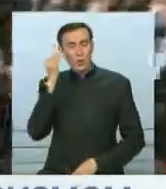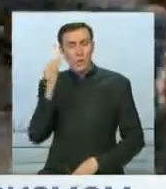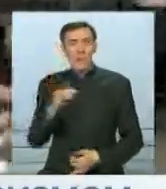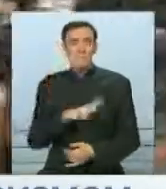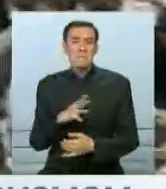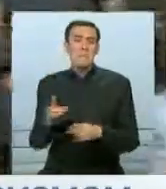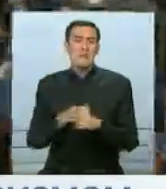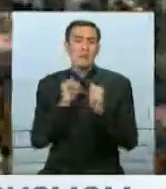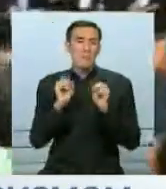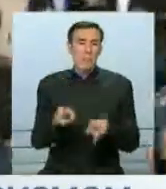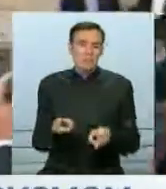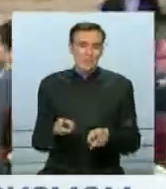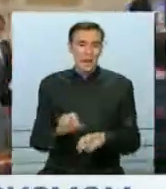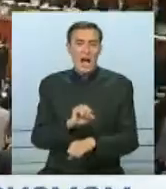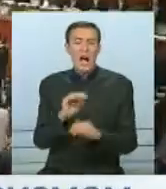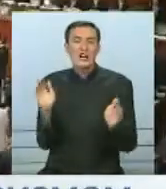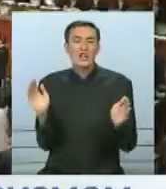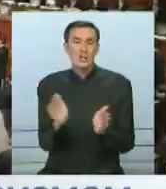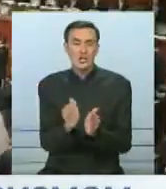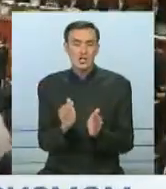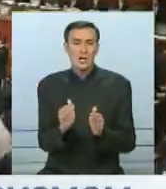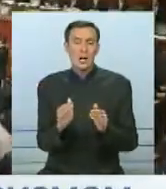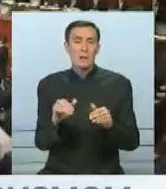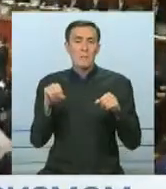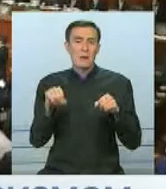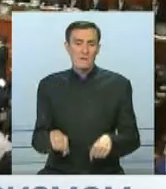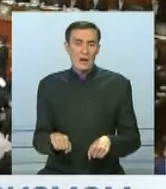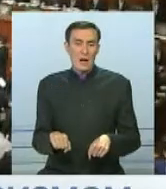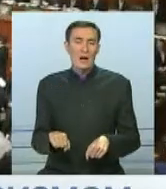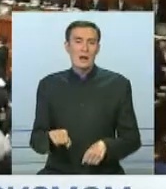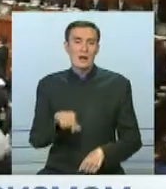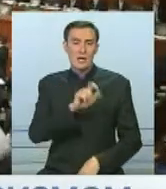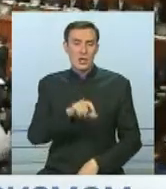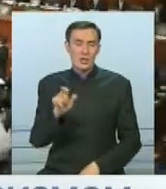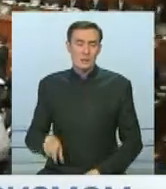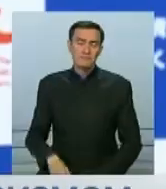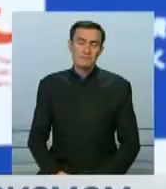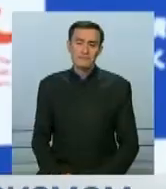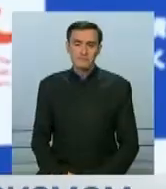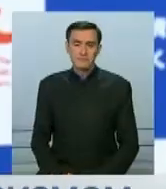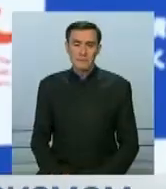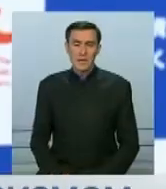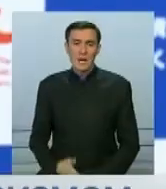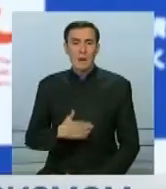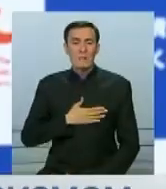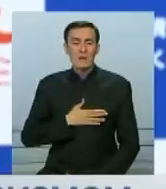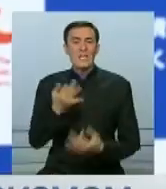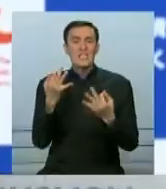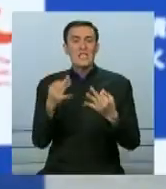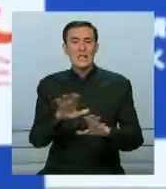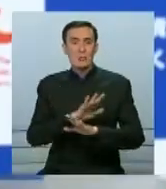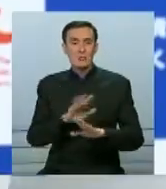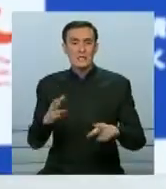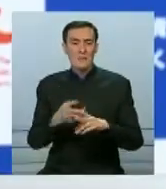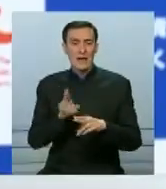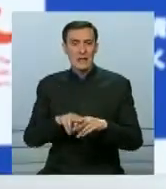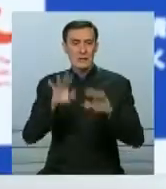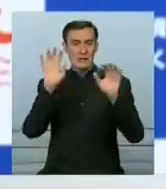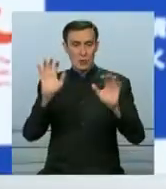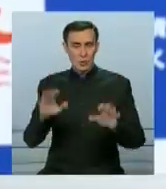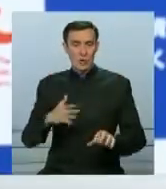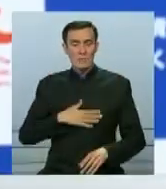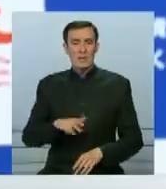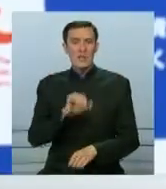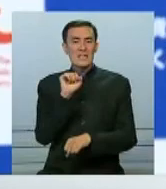обеспечения безопасности ограничить многие гражданские и политические свободы. Мы не допустим принятия этого закона, и мы